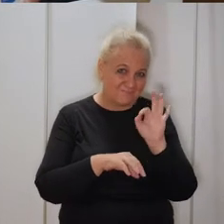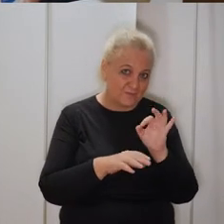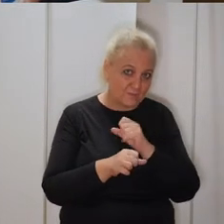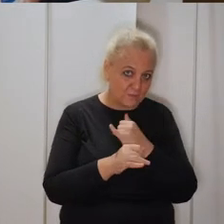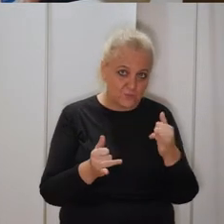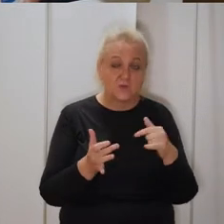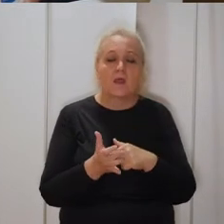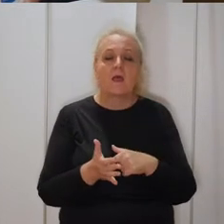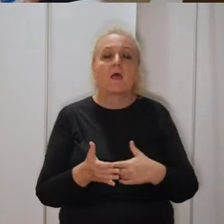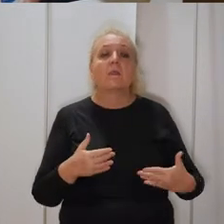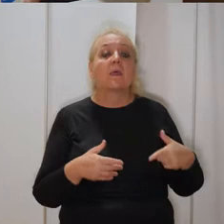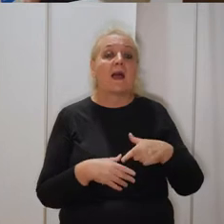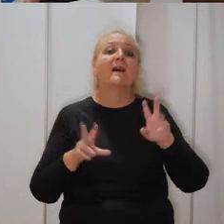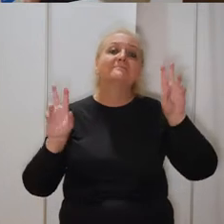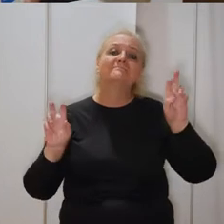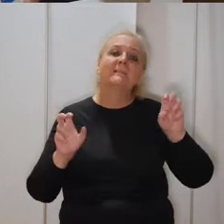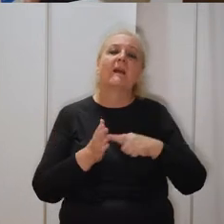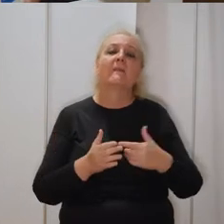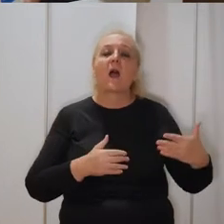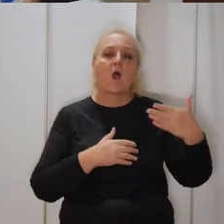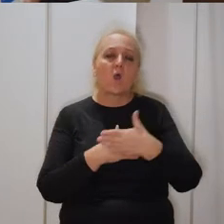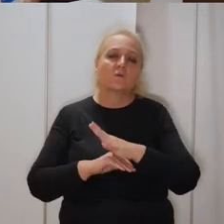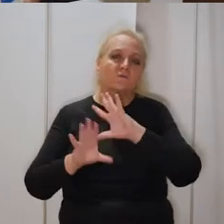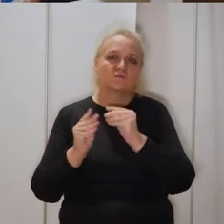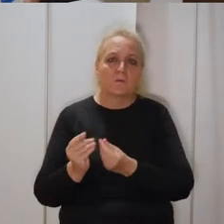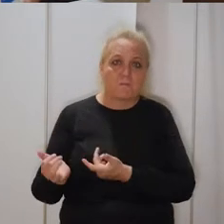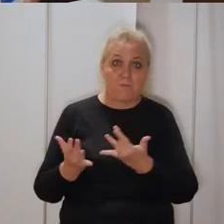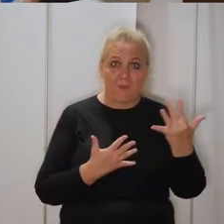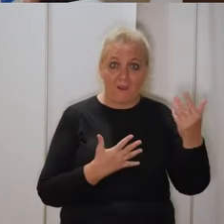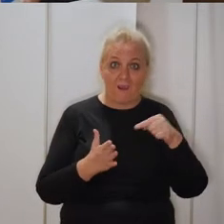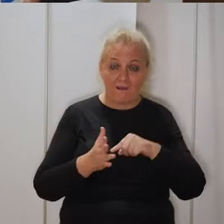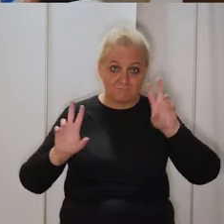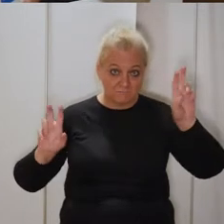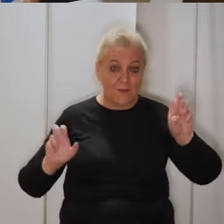na koniec wszystko spłonie to komiks, który